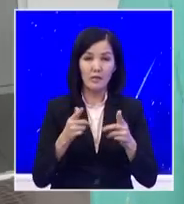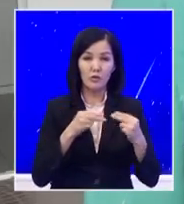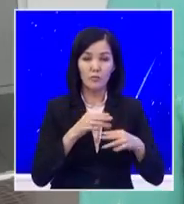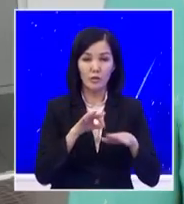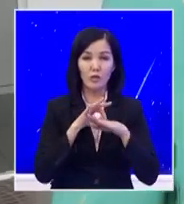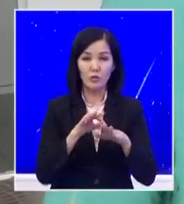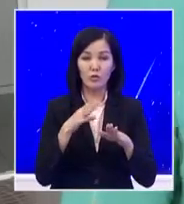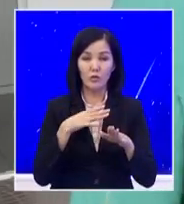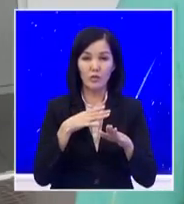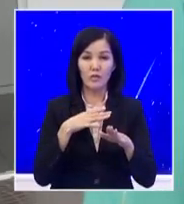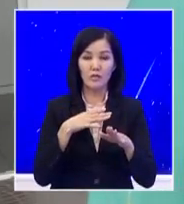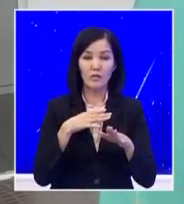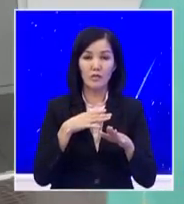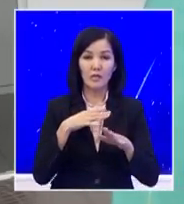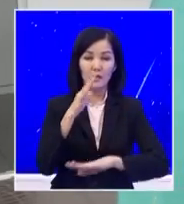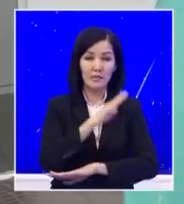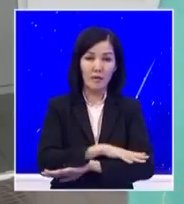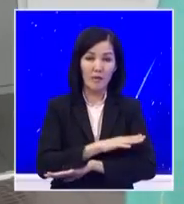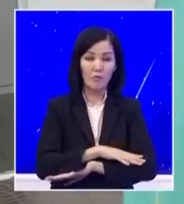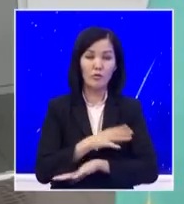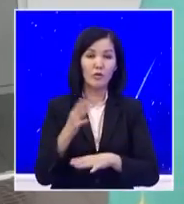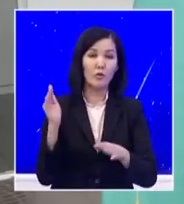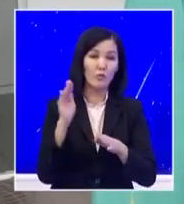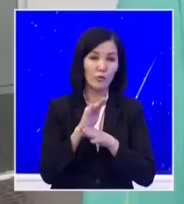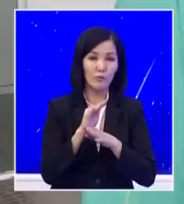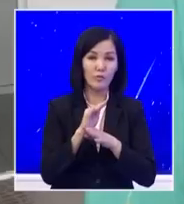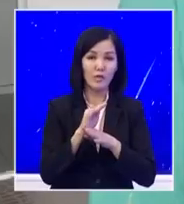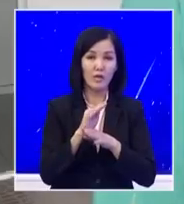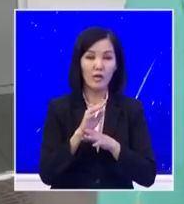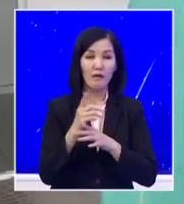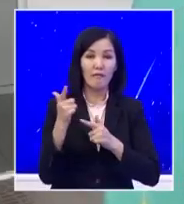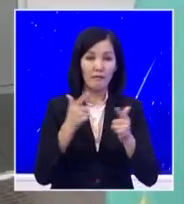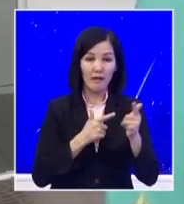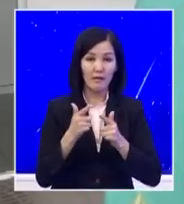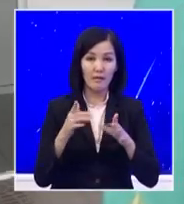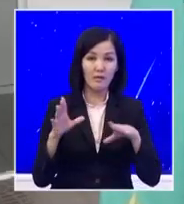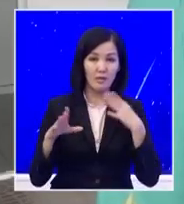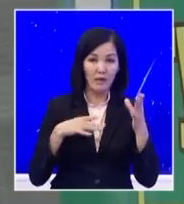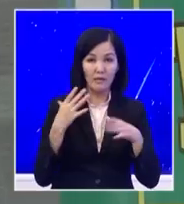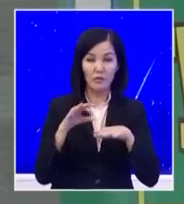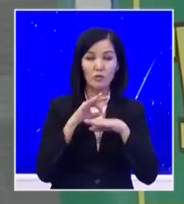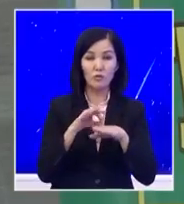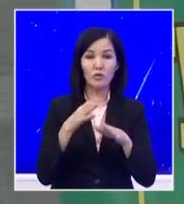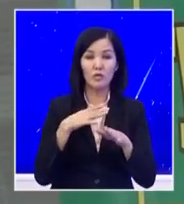Ұлттық бірыңғай тестілеуді тапсыратын пәндер бойынша қосымша сабақтар жүргізілді. Енді соңғы 90-да балалар әрине